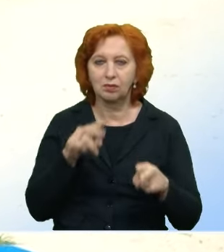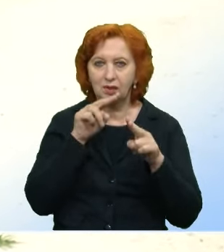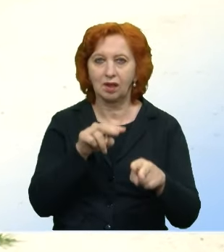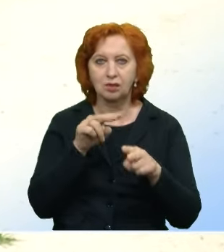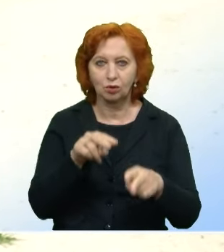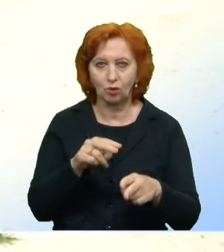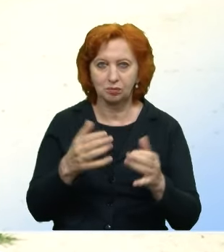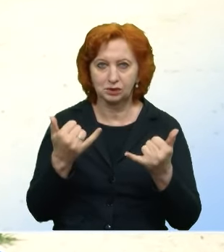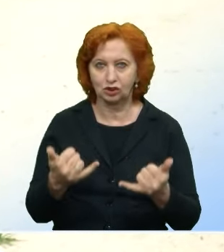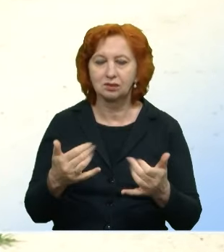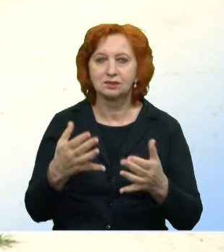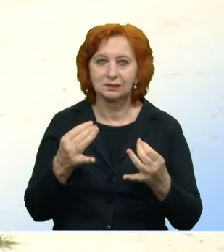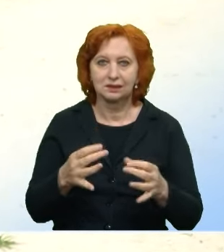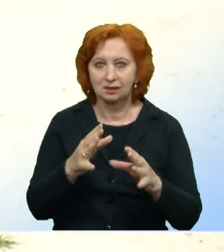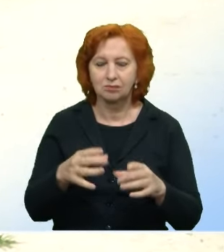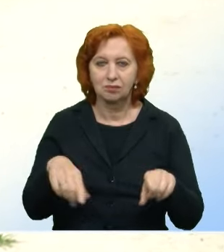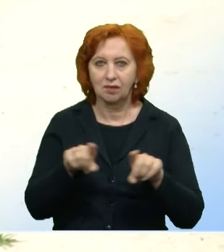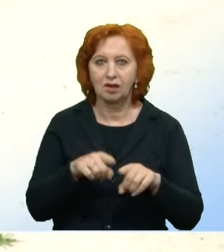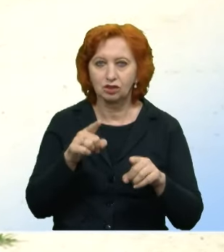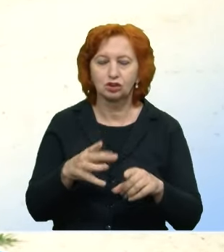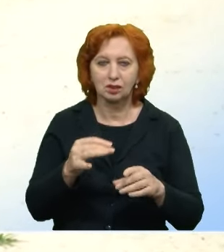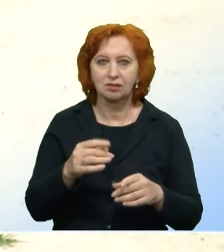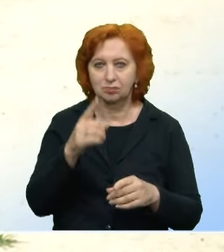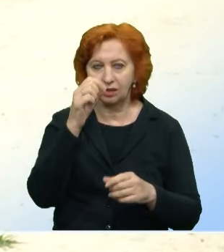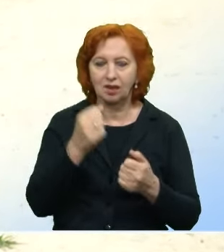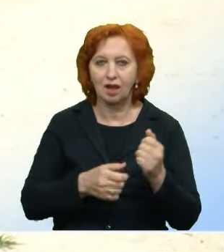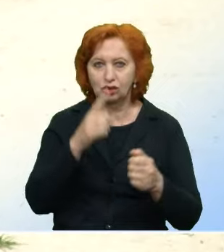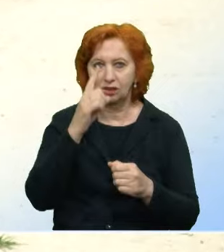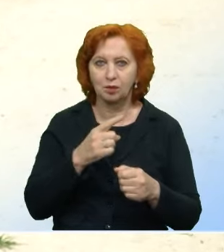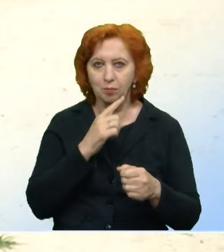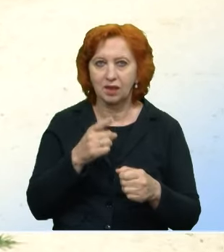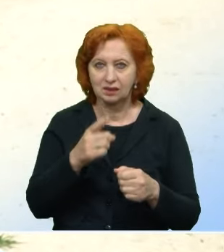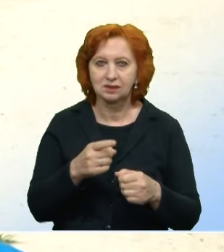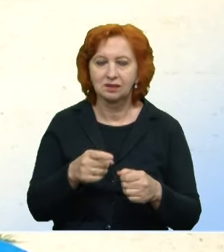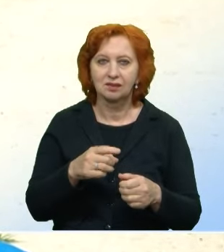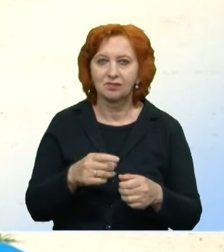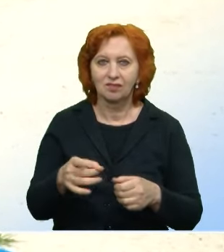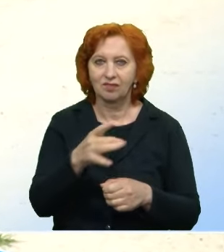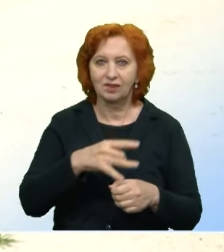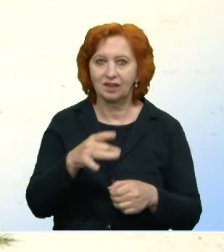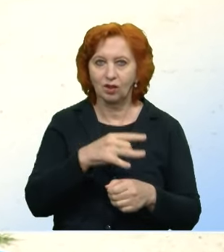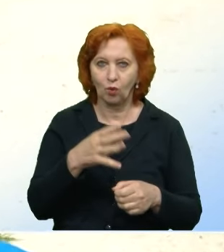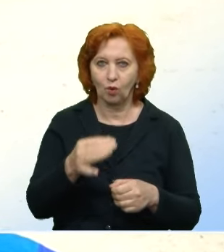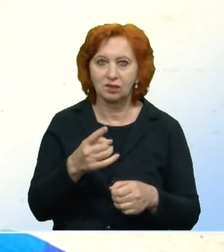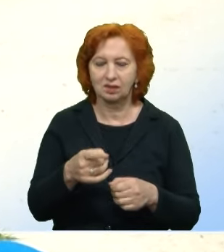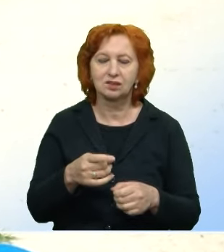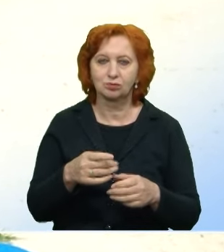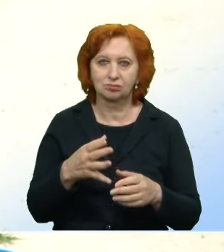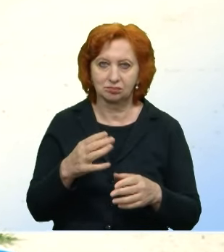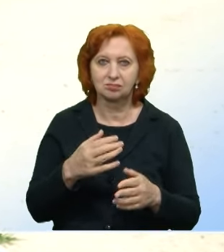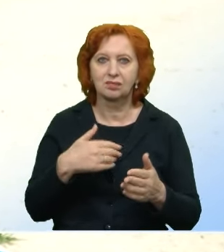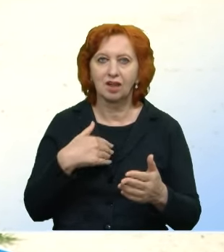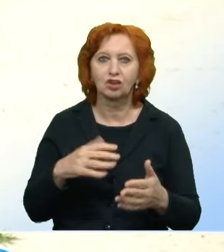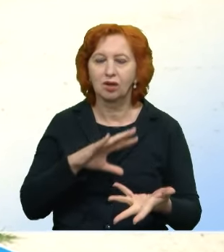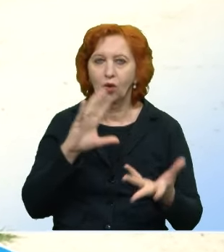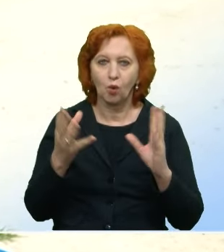контроле. Ежеквартально, ежемесячно с главами муниципальных образований региона вносим коррективы в нашу общую